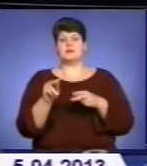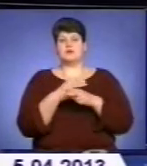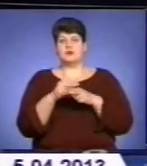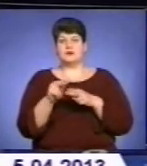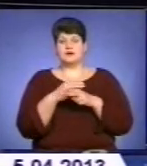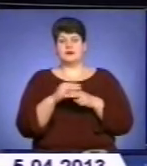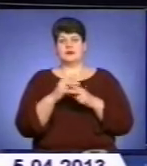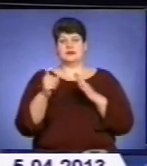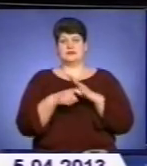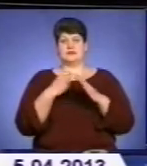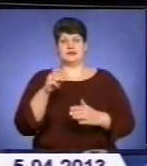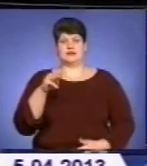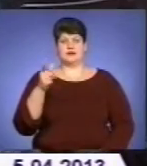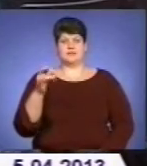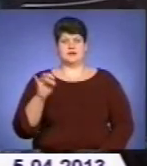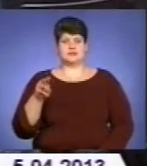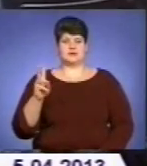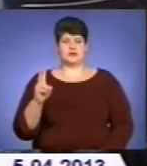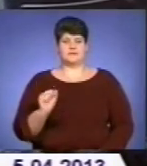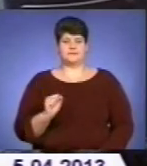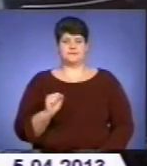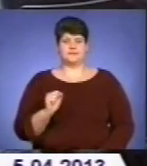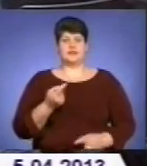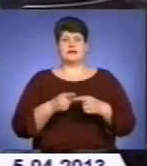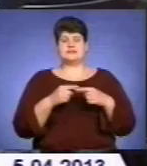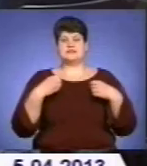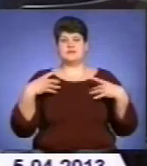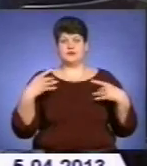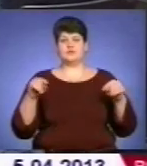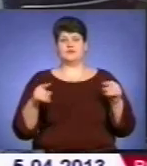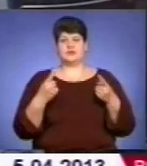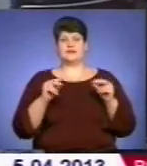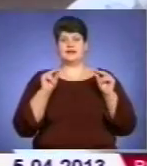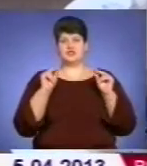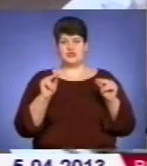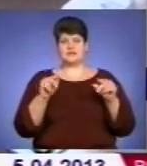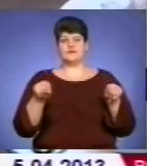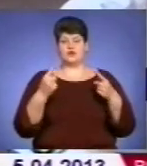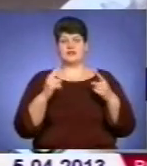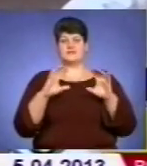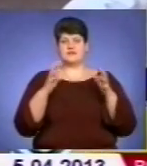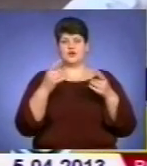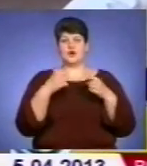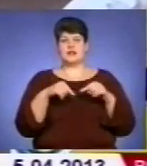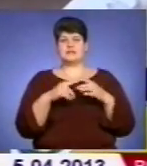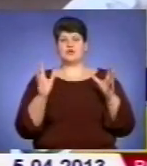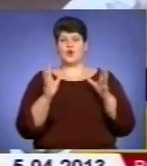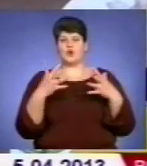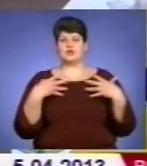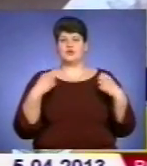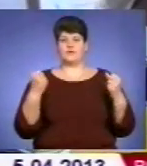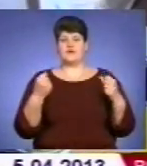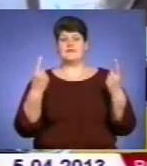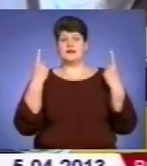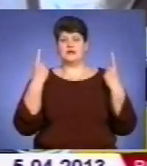дізнавалася Тетяна Гамрецька. Це свято засновано на честь створення Всесвітньої організації охорони здоров'я. Глобальною